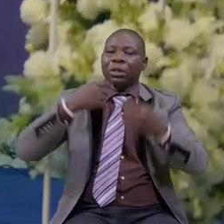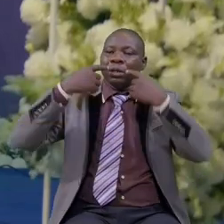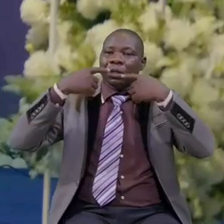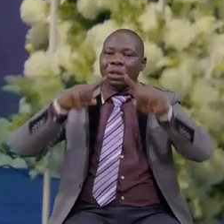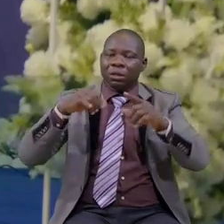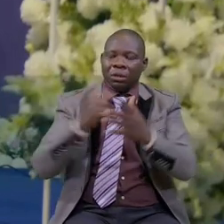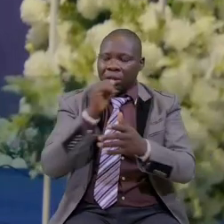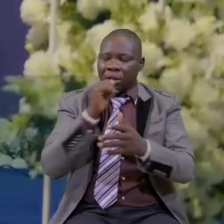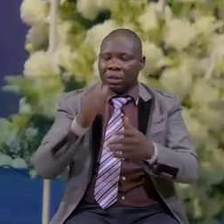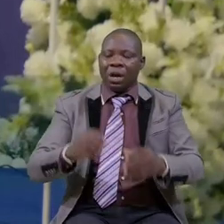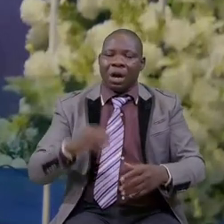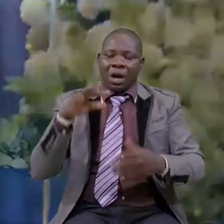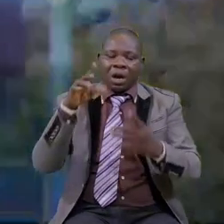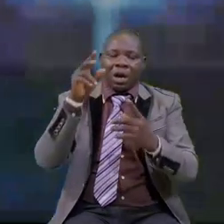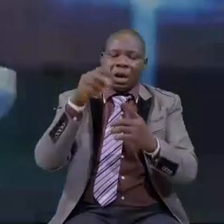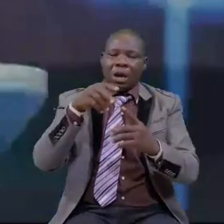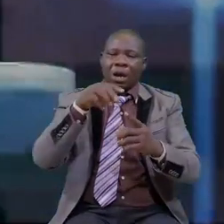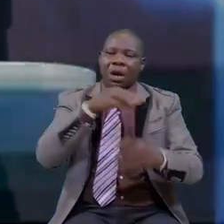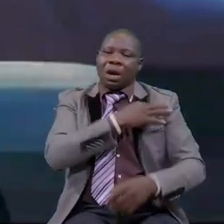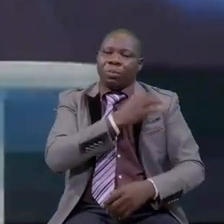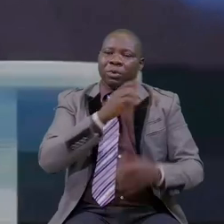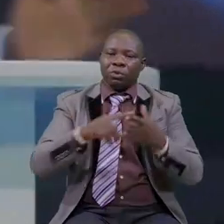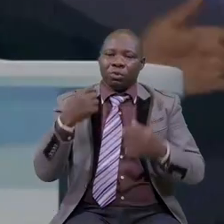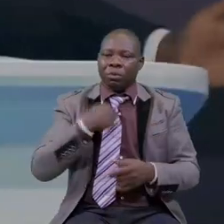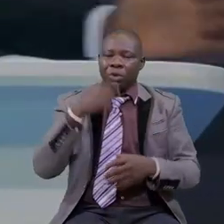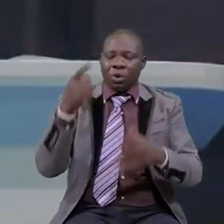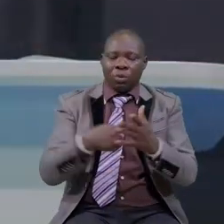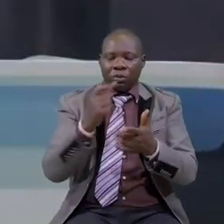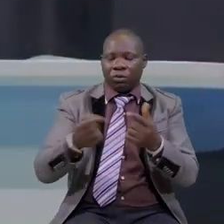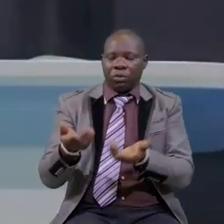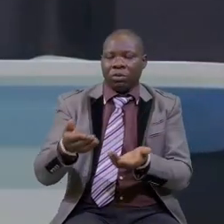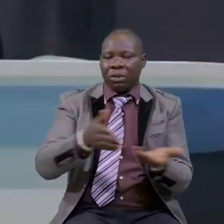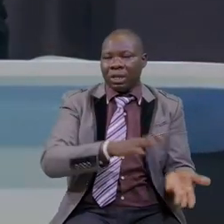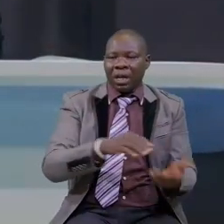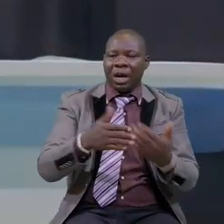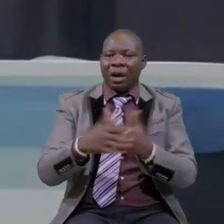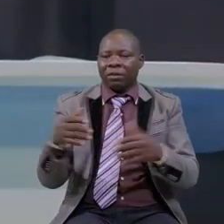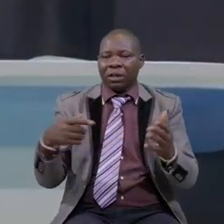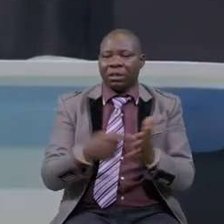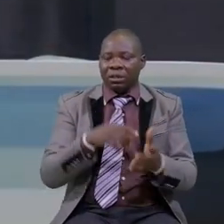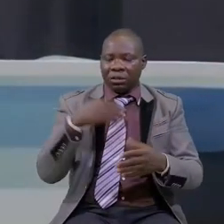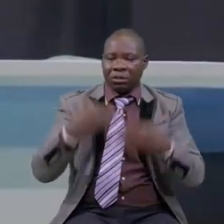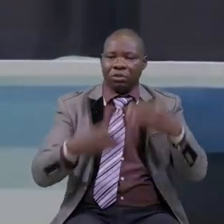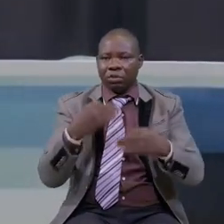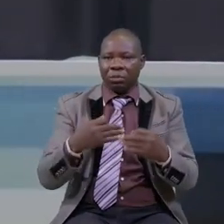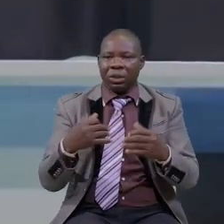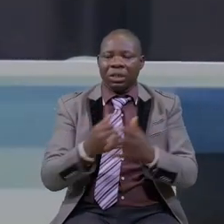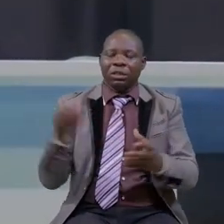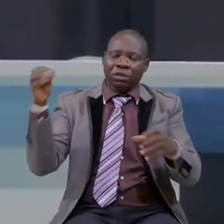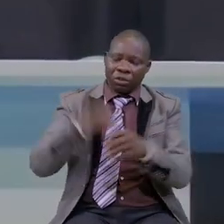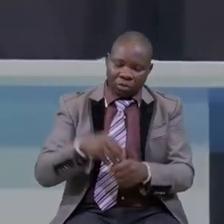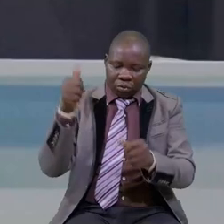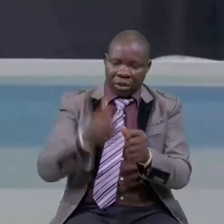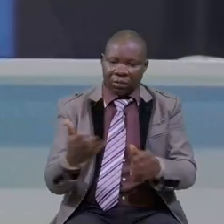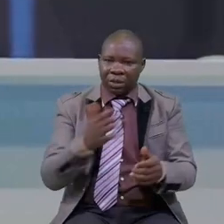Il est réservé aux hommes de mourir une seule fois. Après quoi vient le jugement? Ce livre inclut toutes choses. Et cela